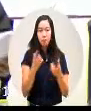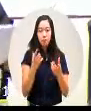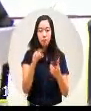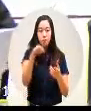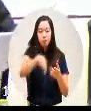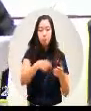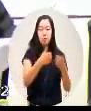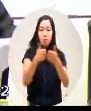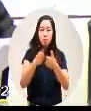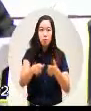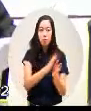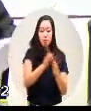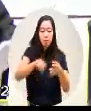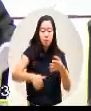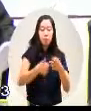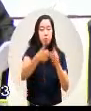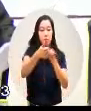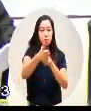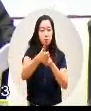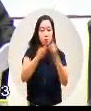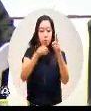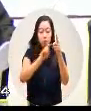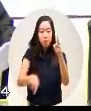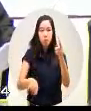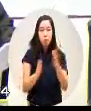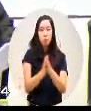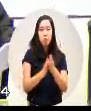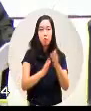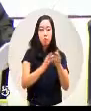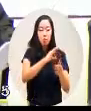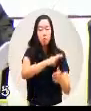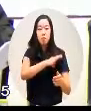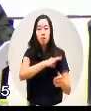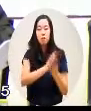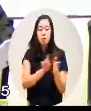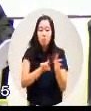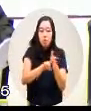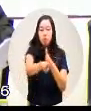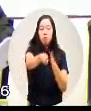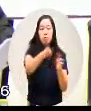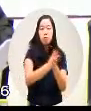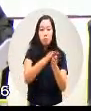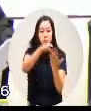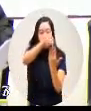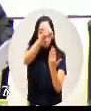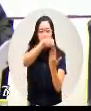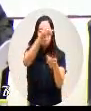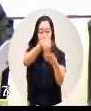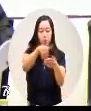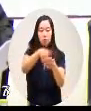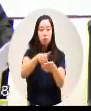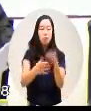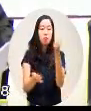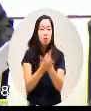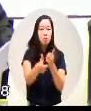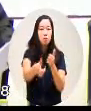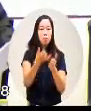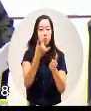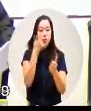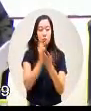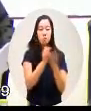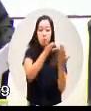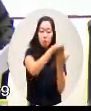理事长1人，由会员是以直接选举方式选任的哈，人选得人任一